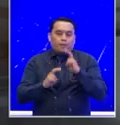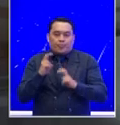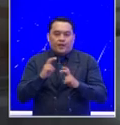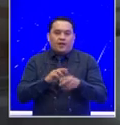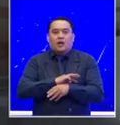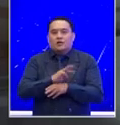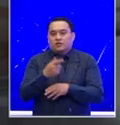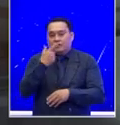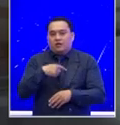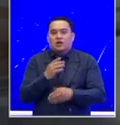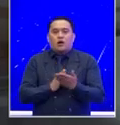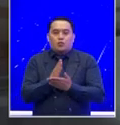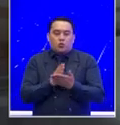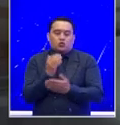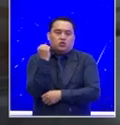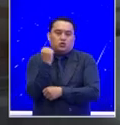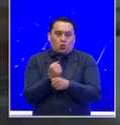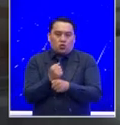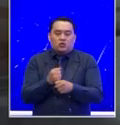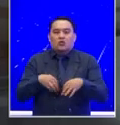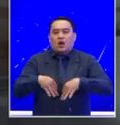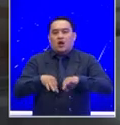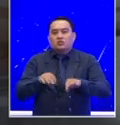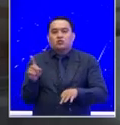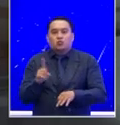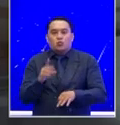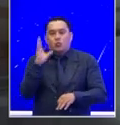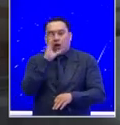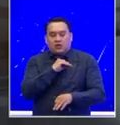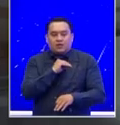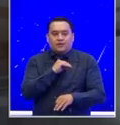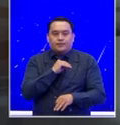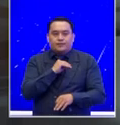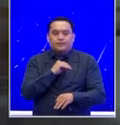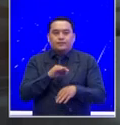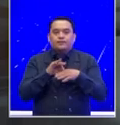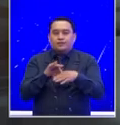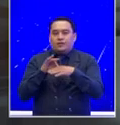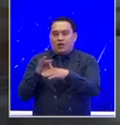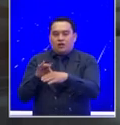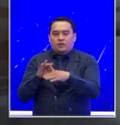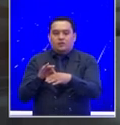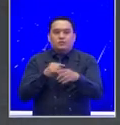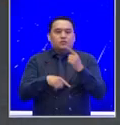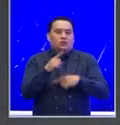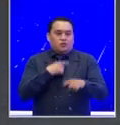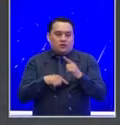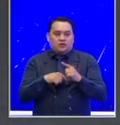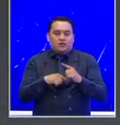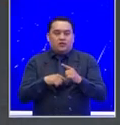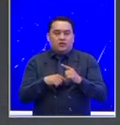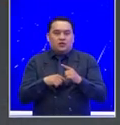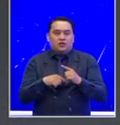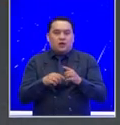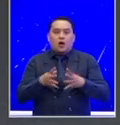они обеспечат своих работников транспортом для того, чтобы они могли развозить, привозить и увозить своих работников. Что